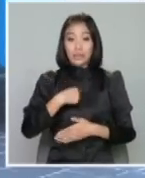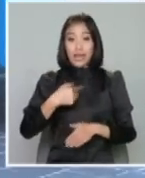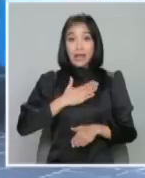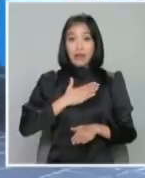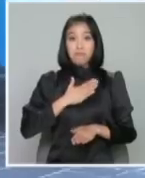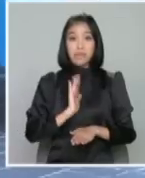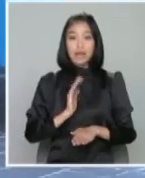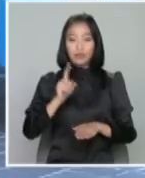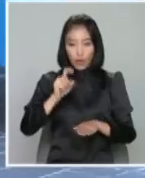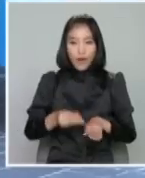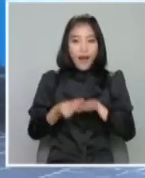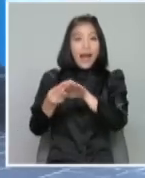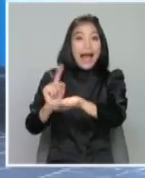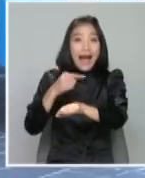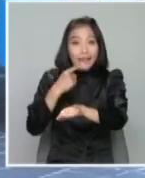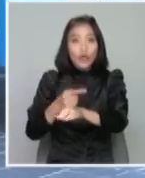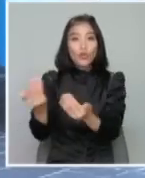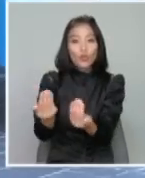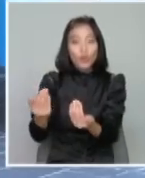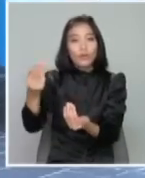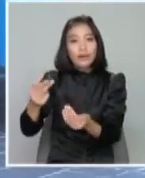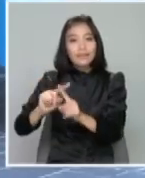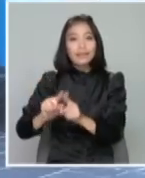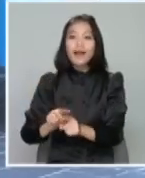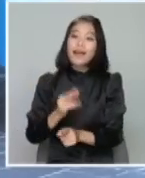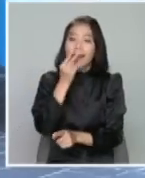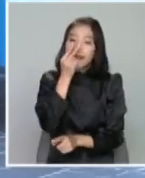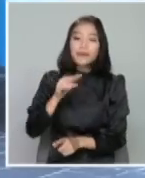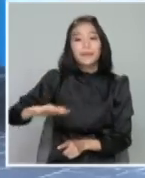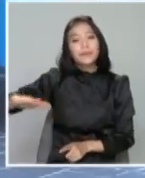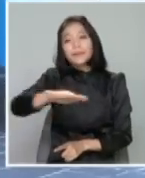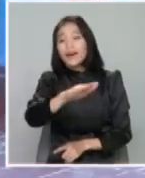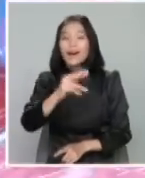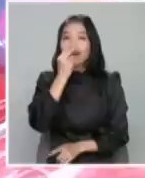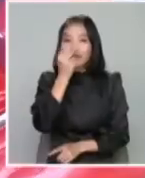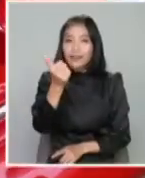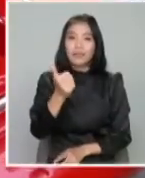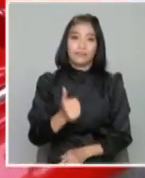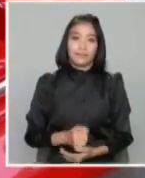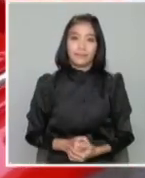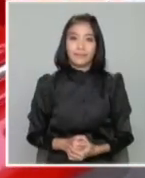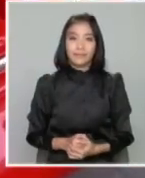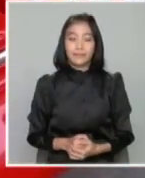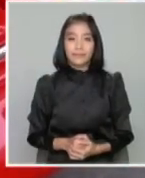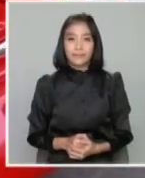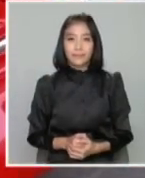ก็ยังเห็นมันวิ่งอยู่ในบริเวณบ้านแล้วก็เหมือนกับยังอยู่ในสายตาตลอด